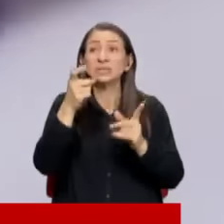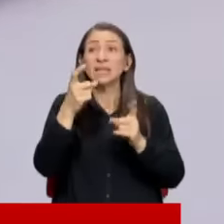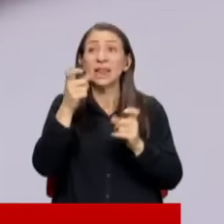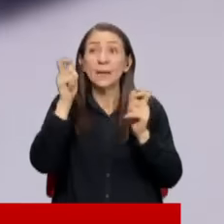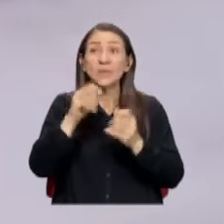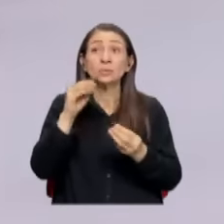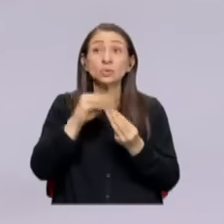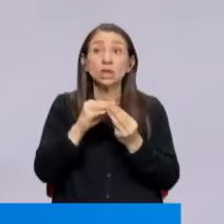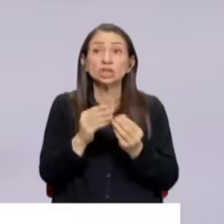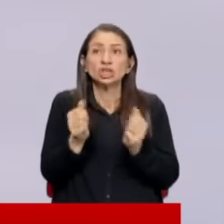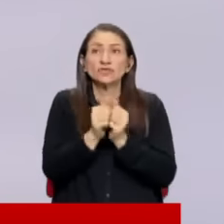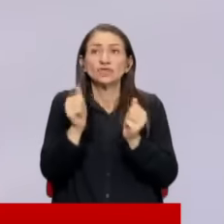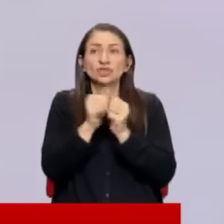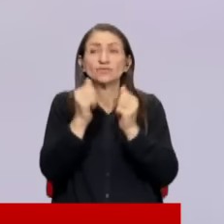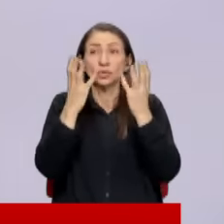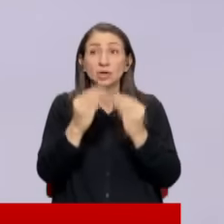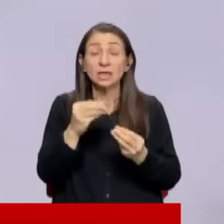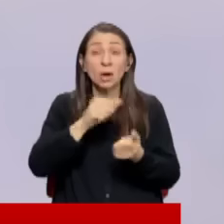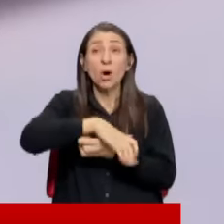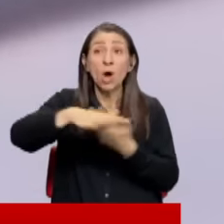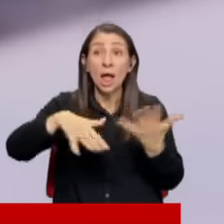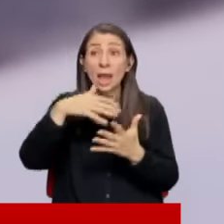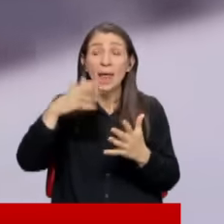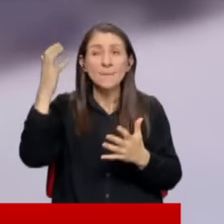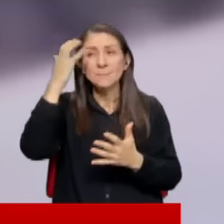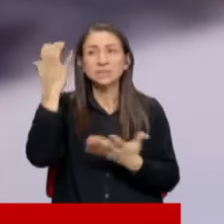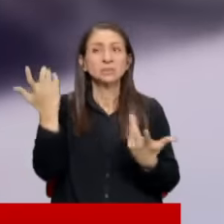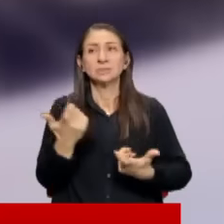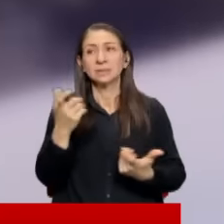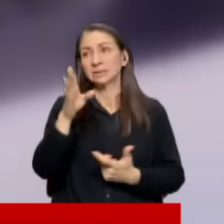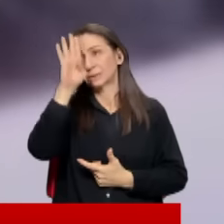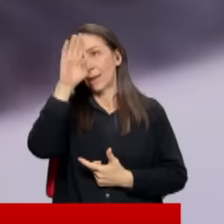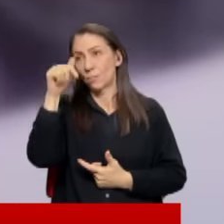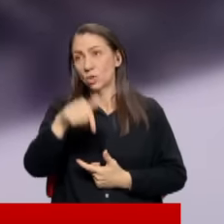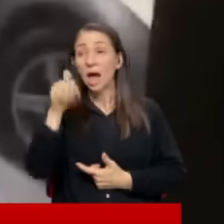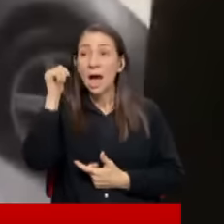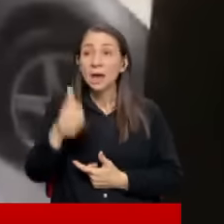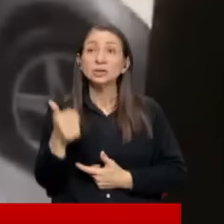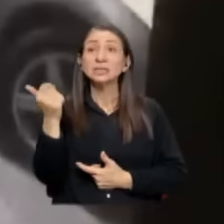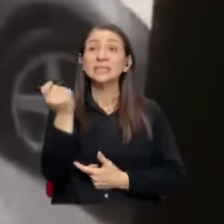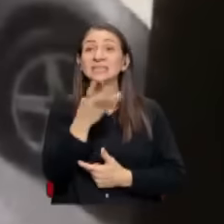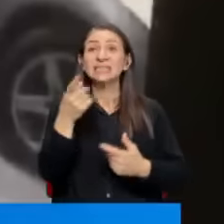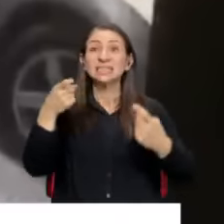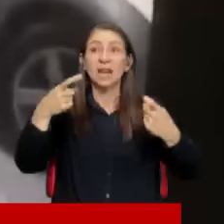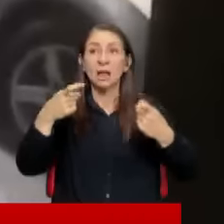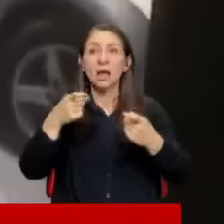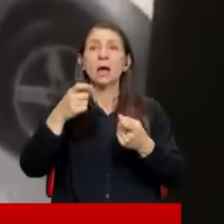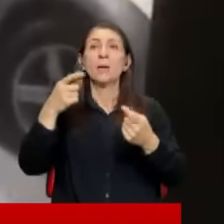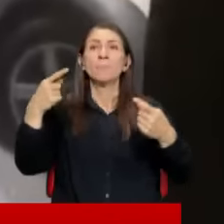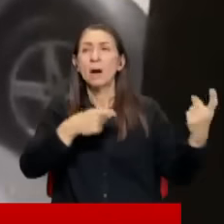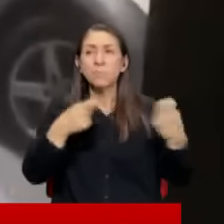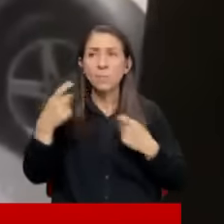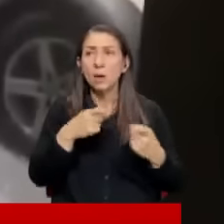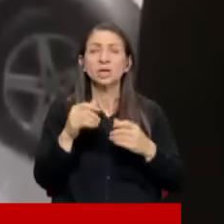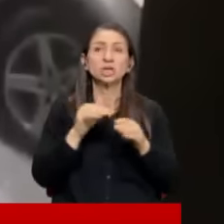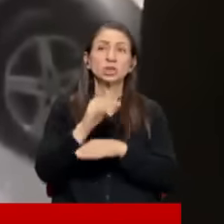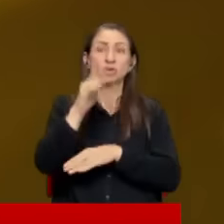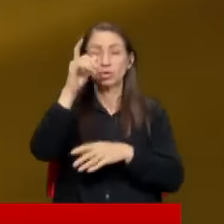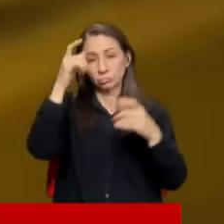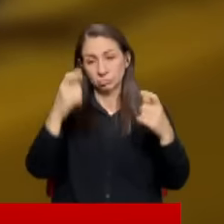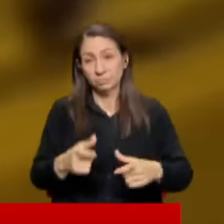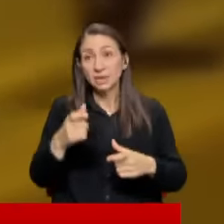işlenen suçlar katlanıyor. Şiddet olaylarında başı İstanbul çekiyor. Her gün sayısız silahlı kavga, ateş açma vakası yaşanıyor